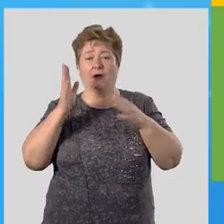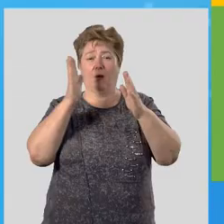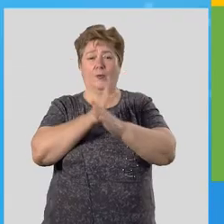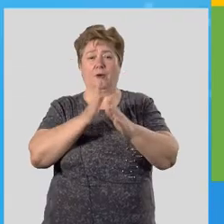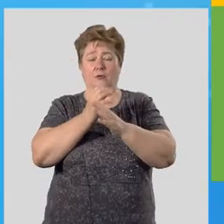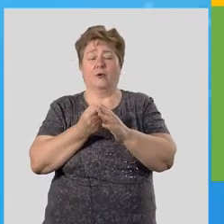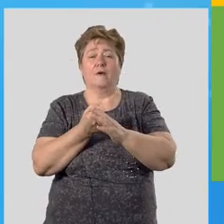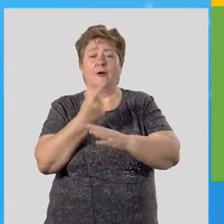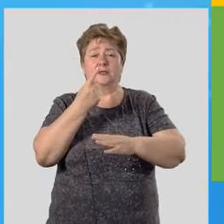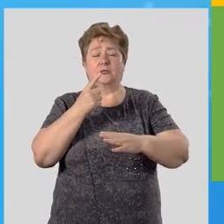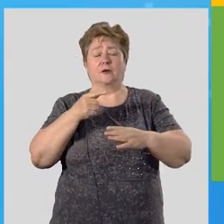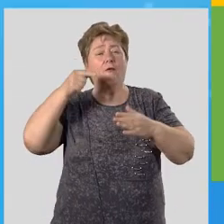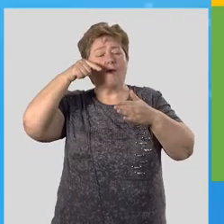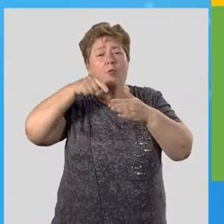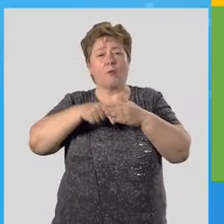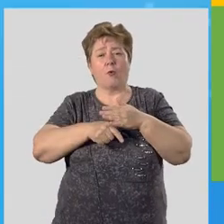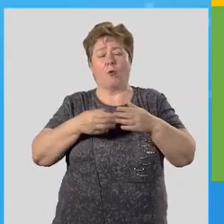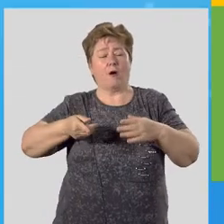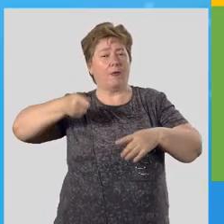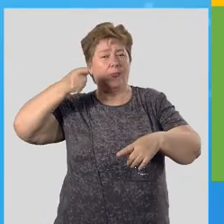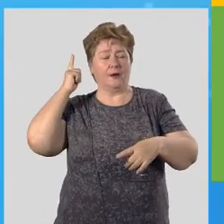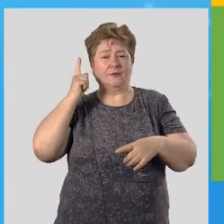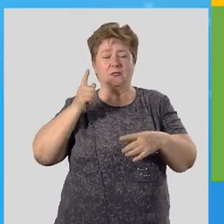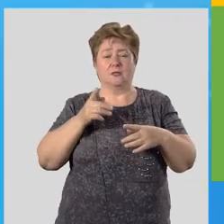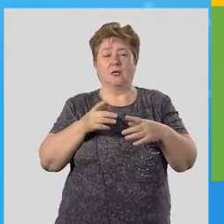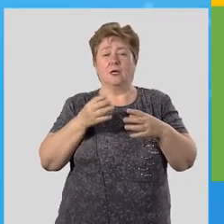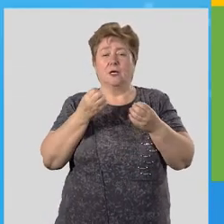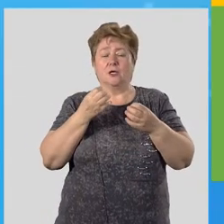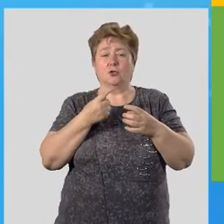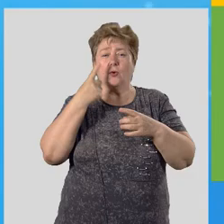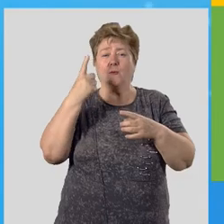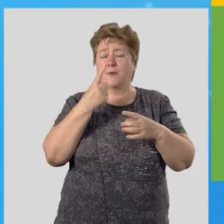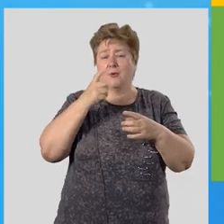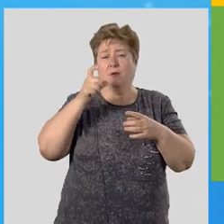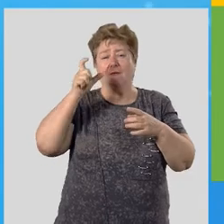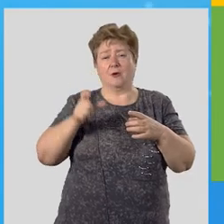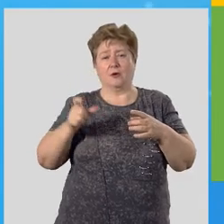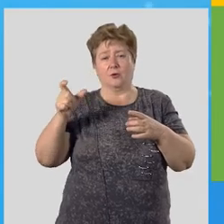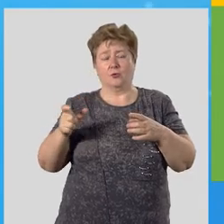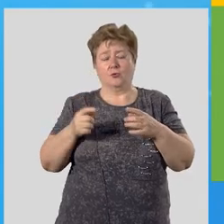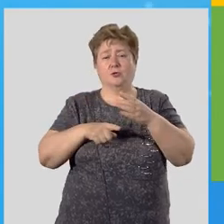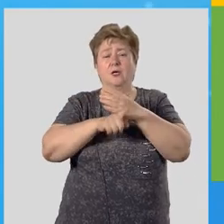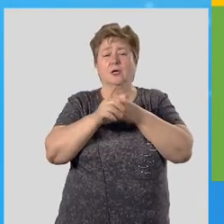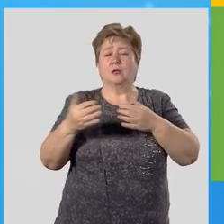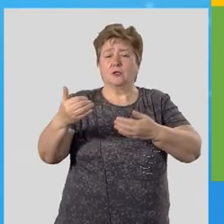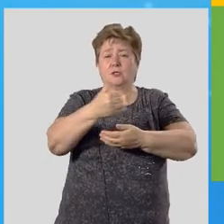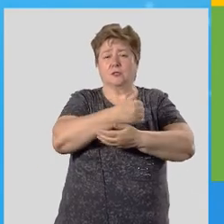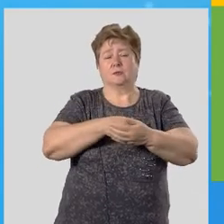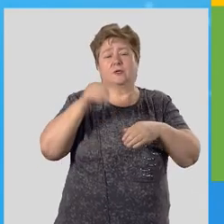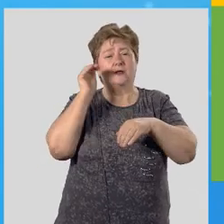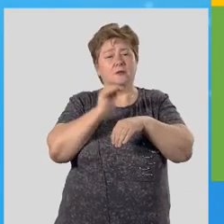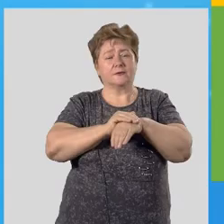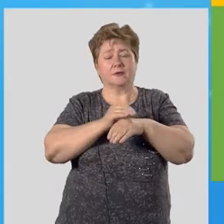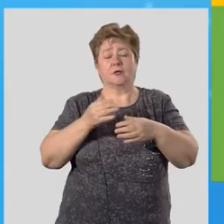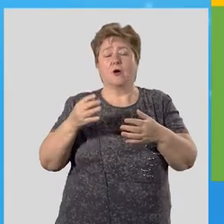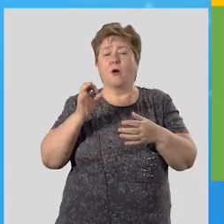природе возник в глубокой древности. Еще первобытные люди начали собирать